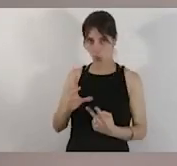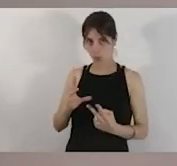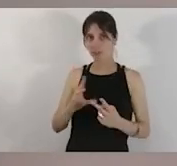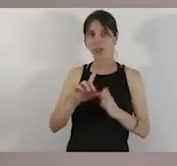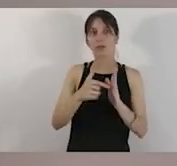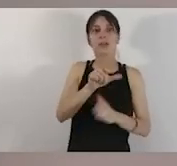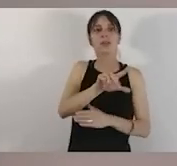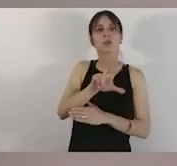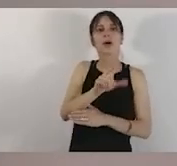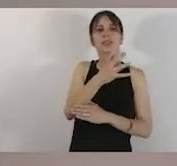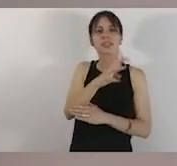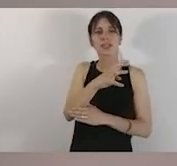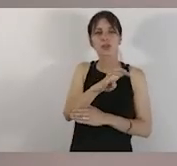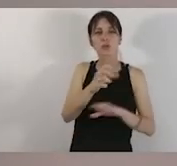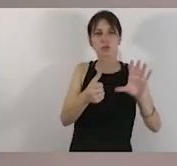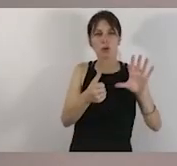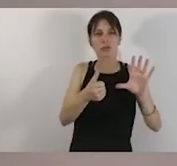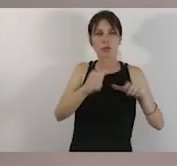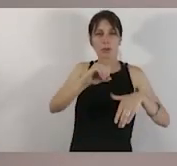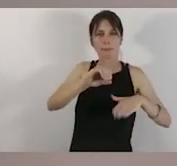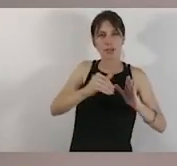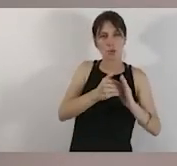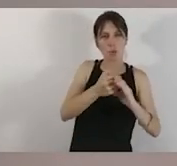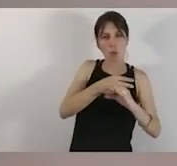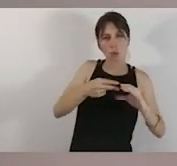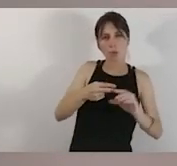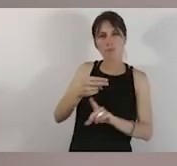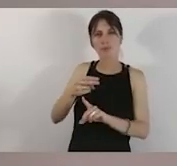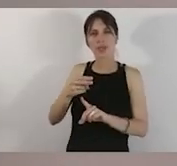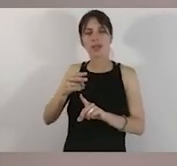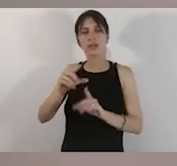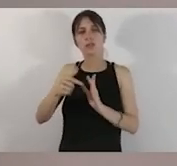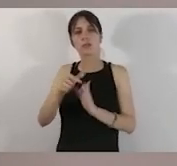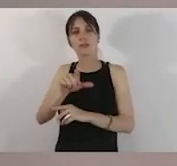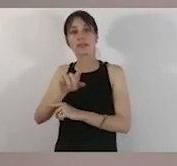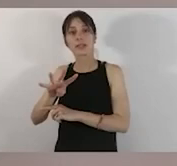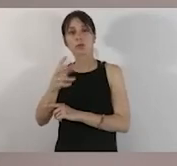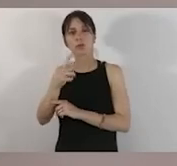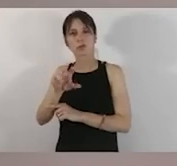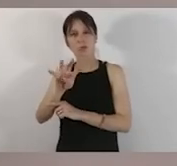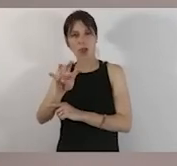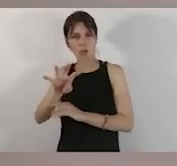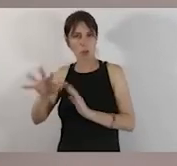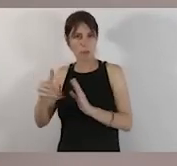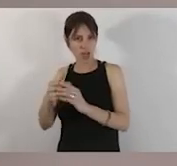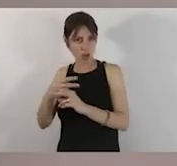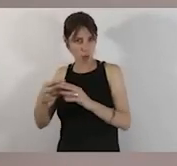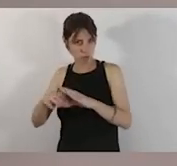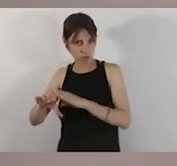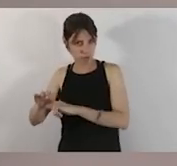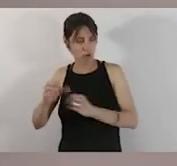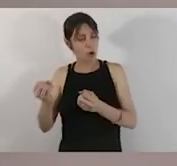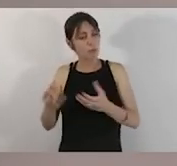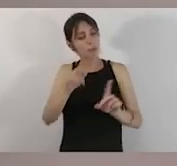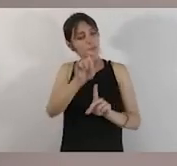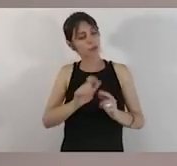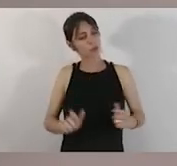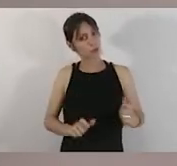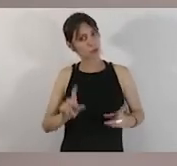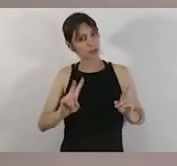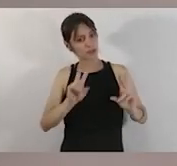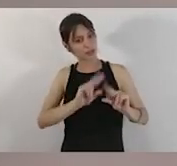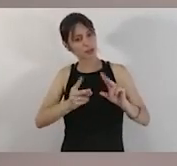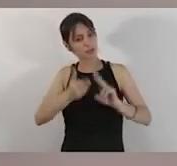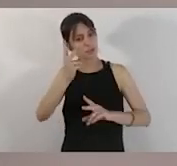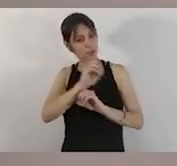460 000 euros et sur 2024 pour 340 000. Et je propose que ma collègue précise les choses.